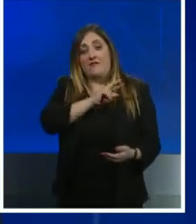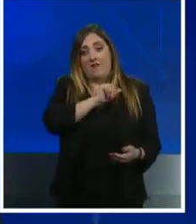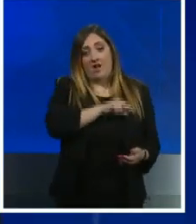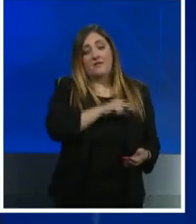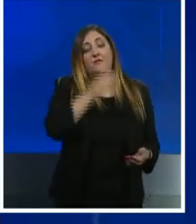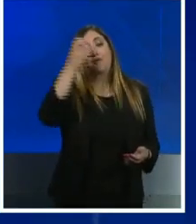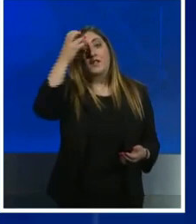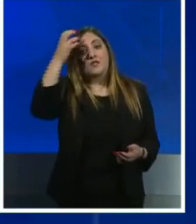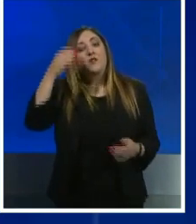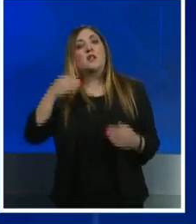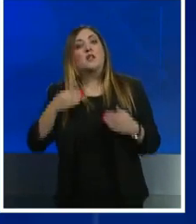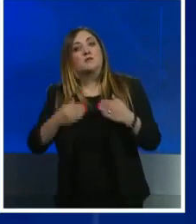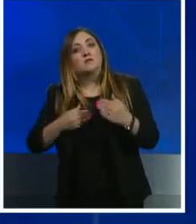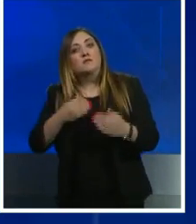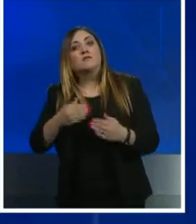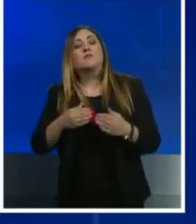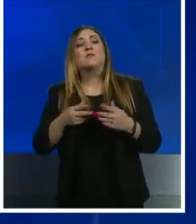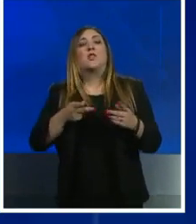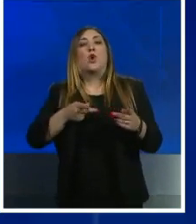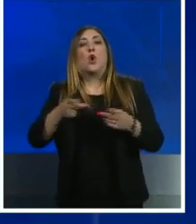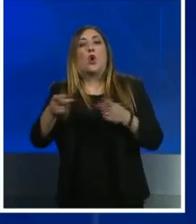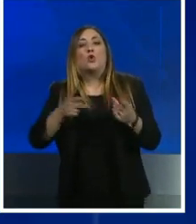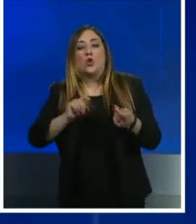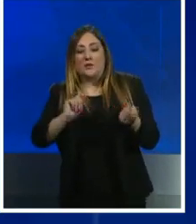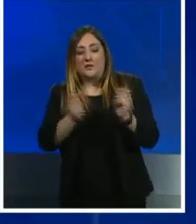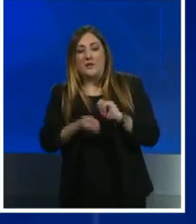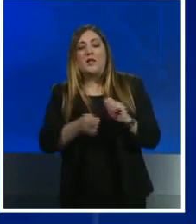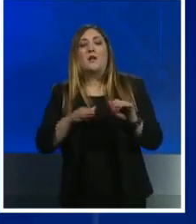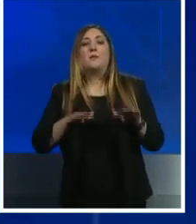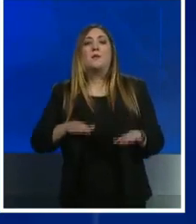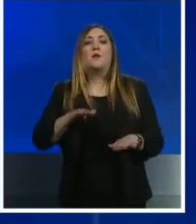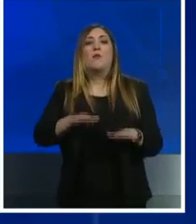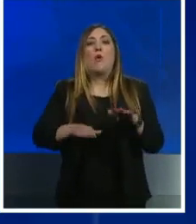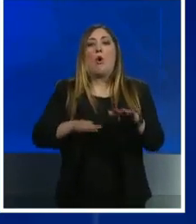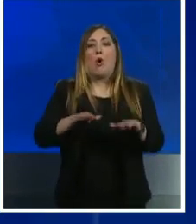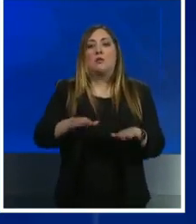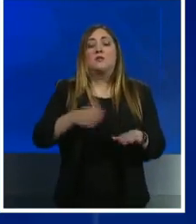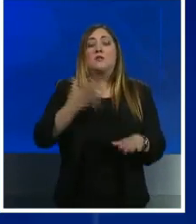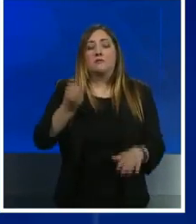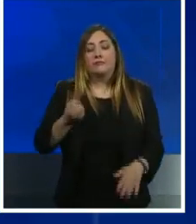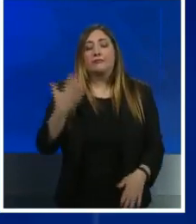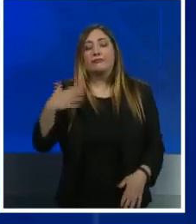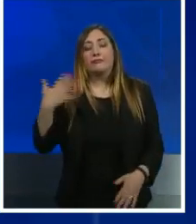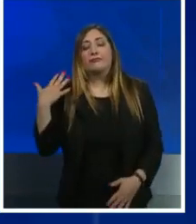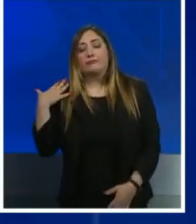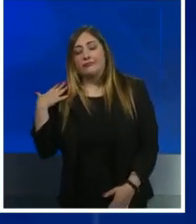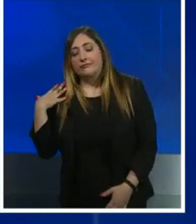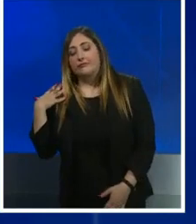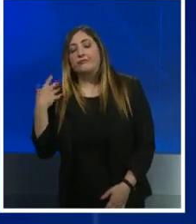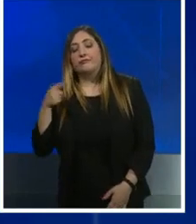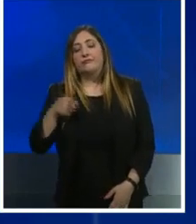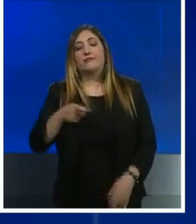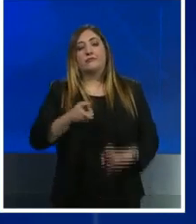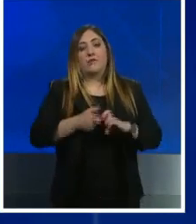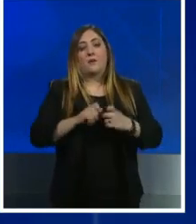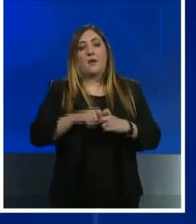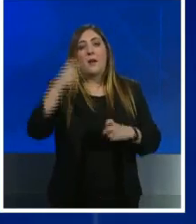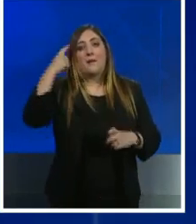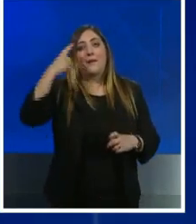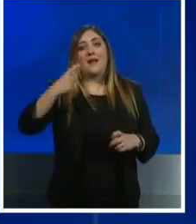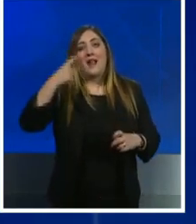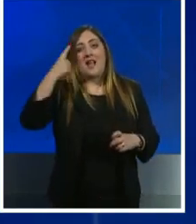bil-mod biex jirregolarizza l-affarijiet, hemm qed isofri. U dan huwa nuqqas ta' ippjanar